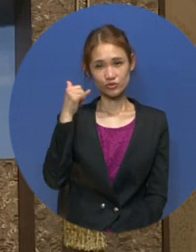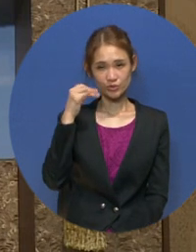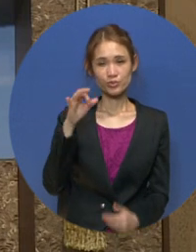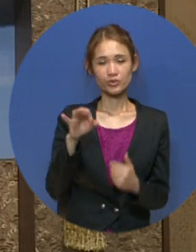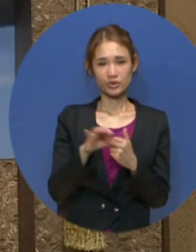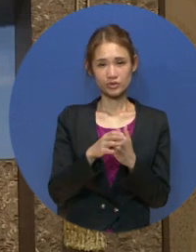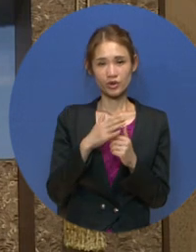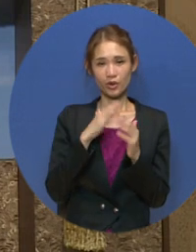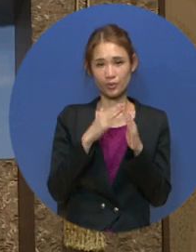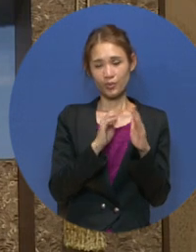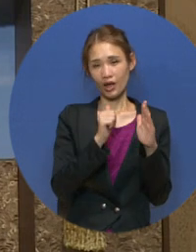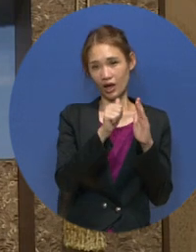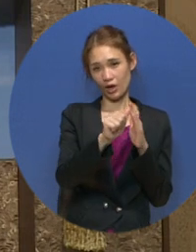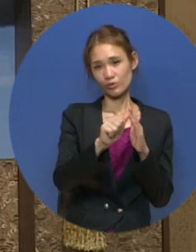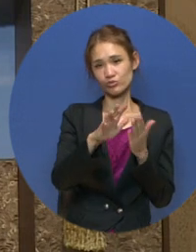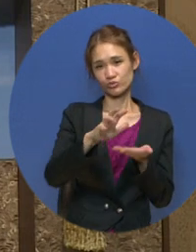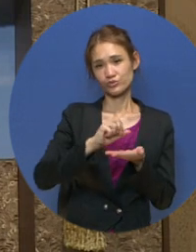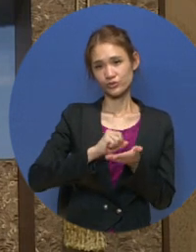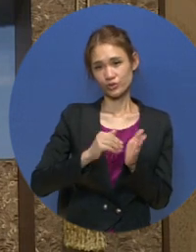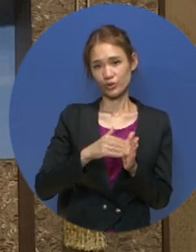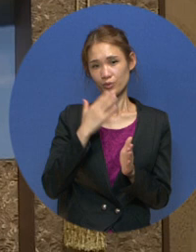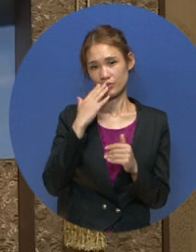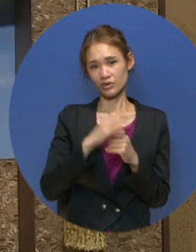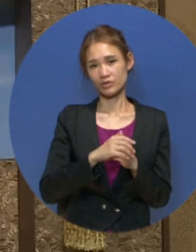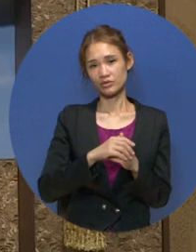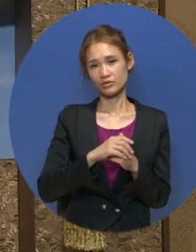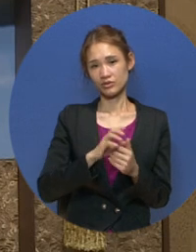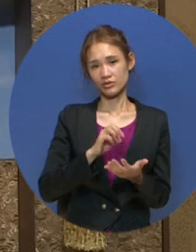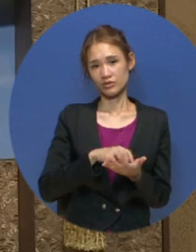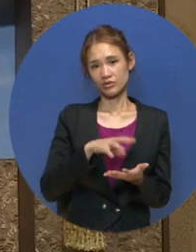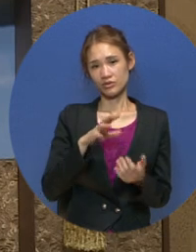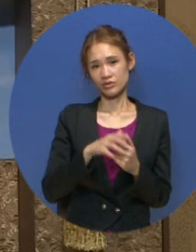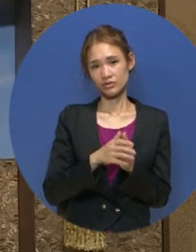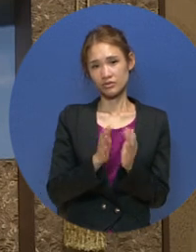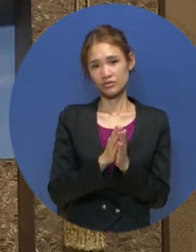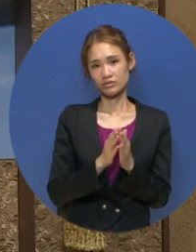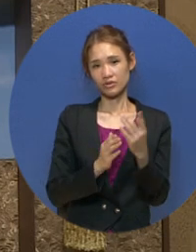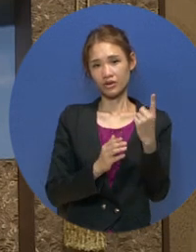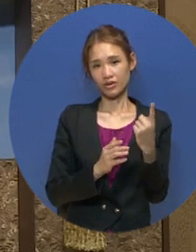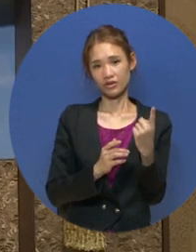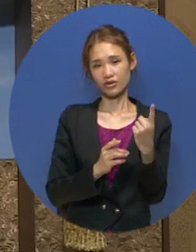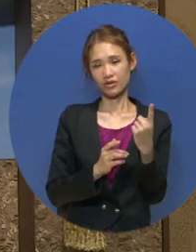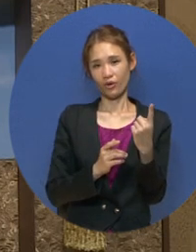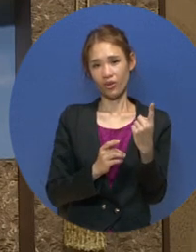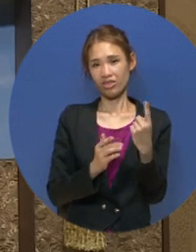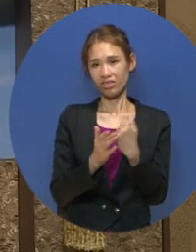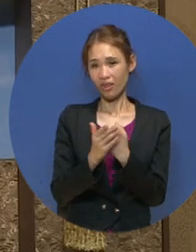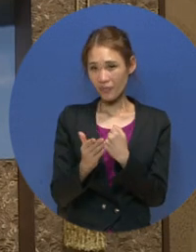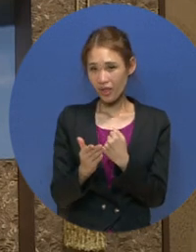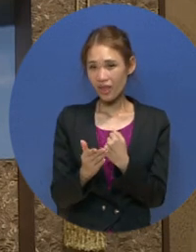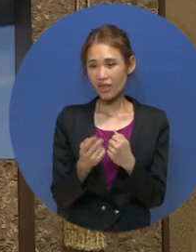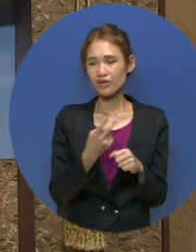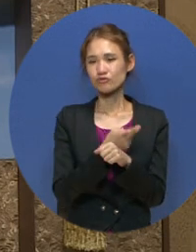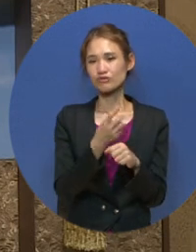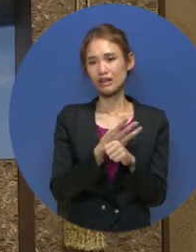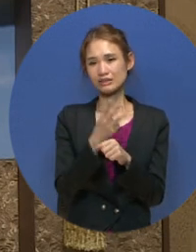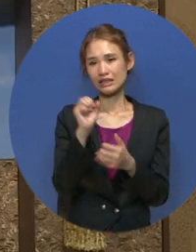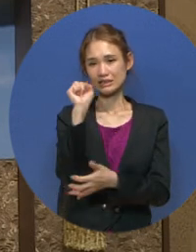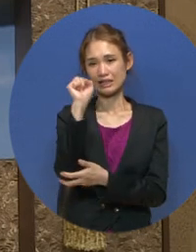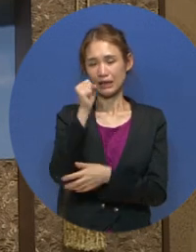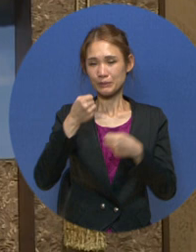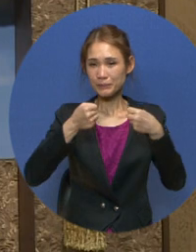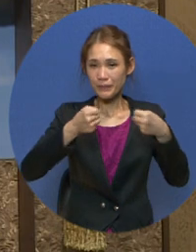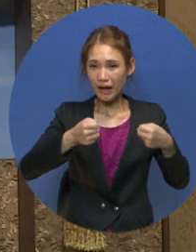저희가 방문 수거가 가능하고요. 네. 대신에 양은 책 한 권을 저희가 두세 시간을 차로 가서